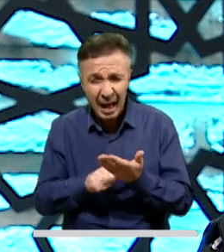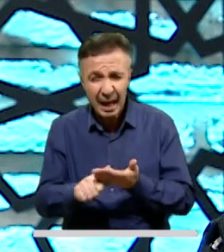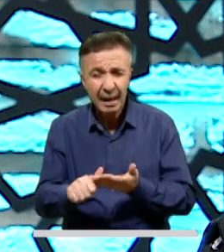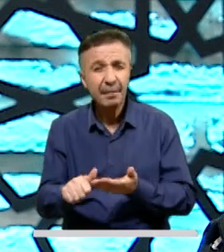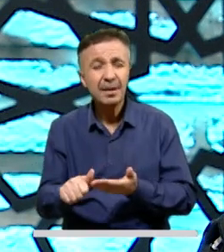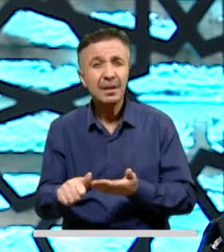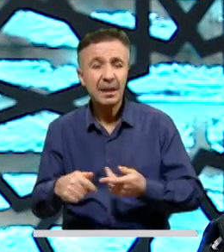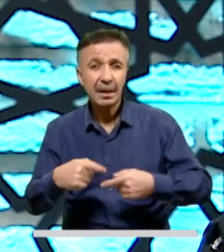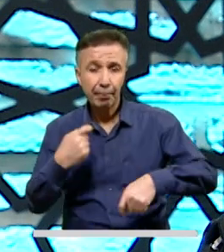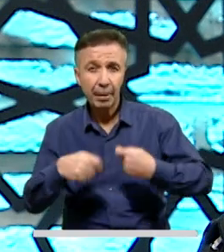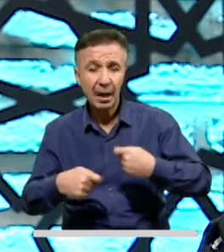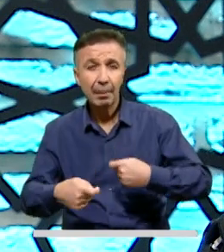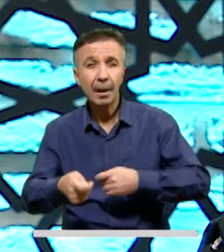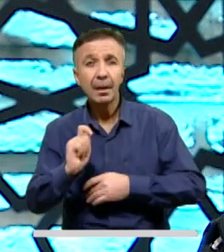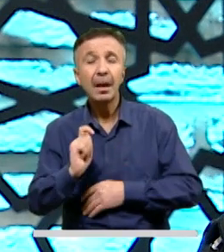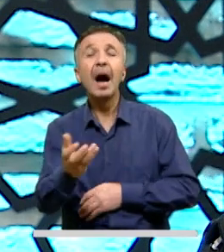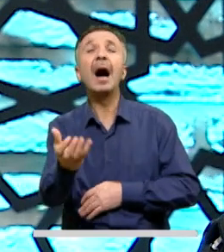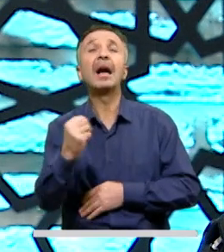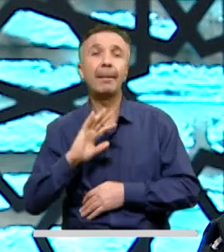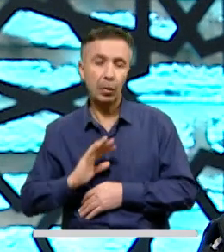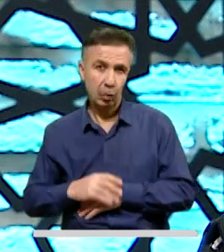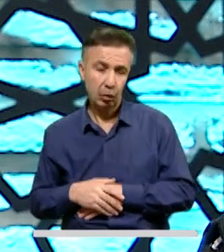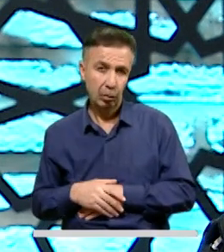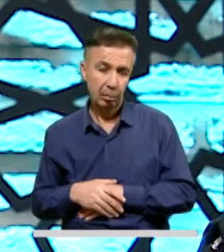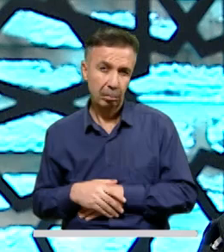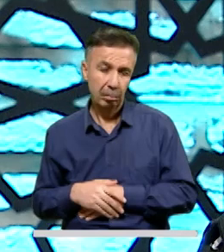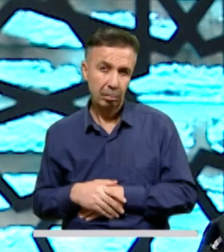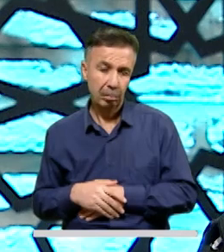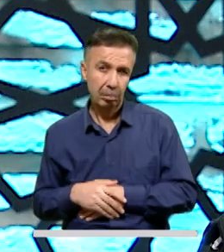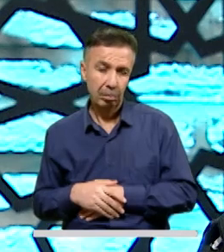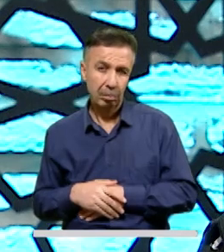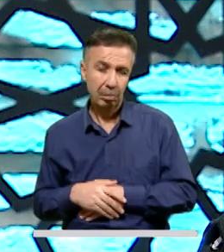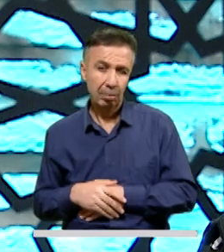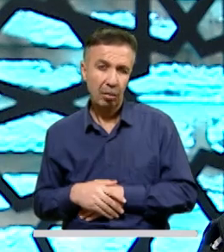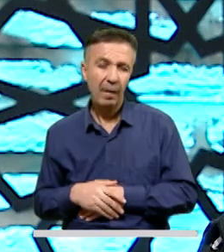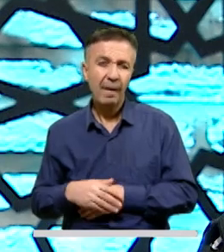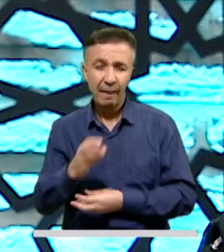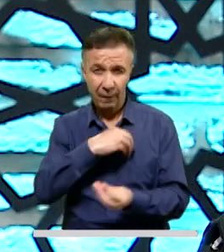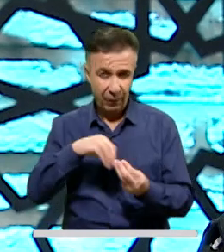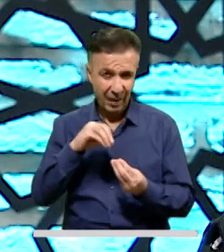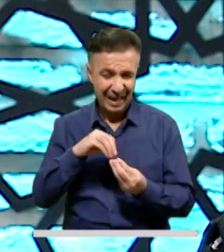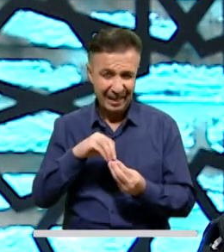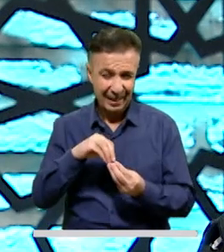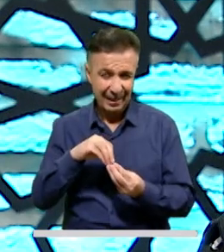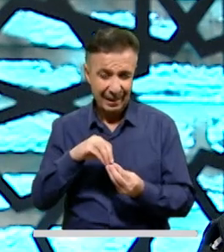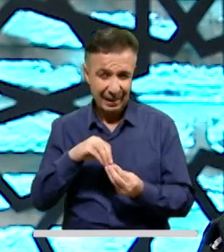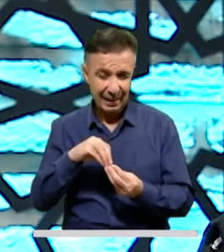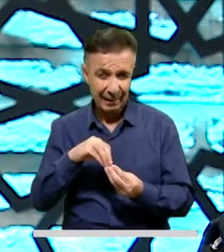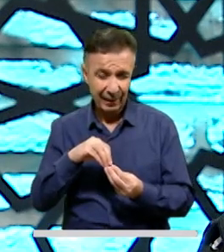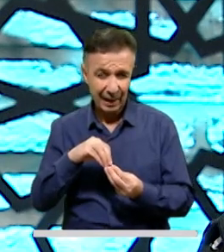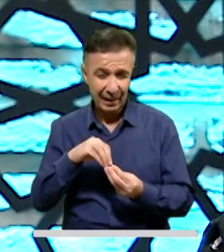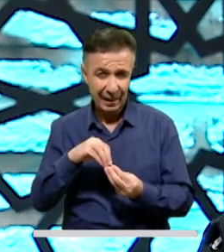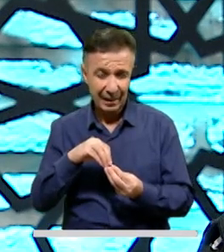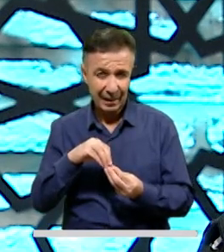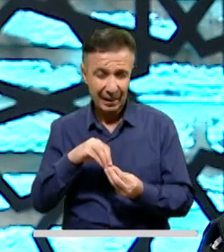ATM üzerinden çekemiyoruz. Dolayısıyla bu faizli sisteme bizim de bir destek noktasında bir faydamız olur